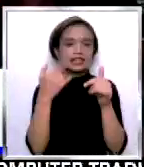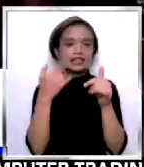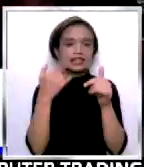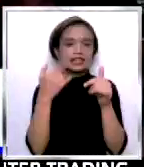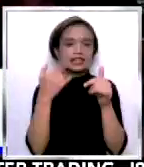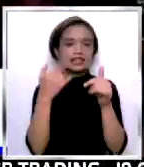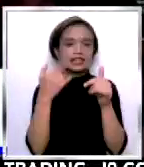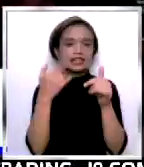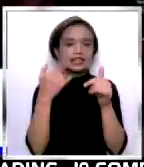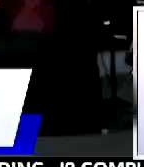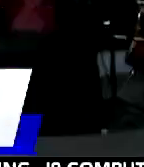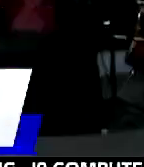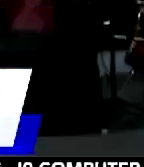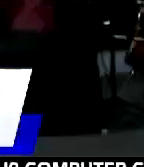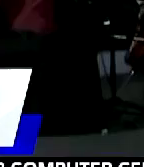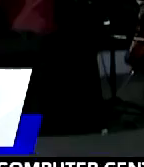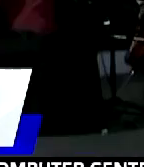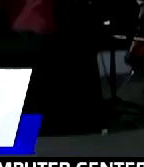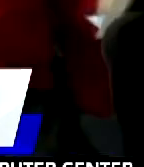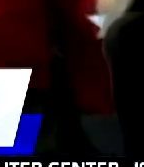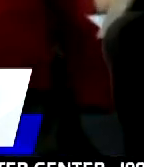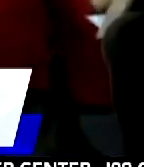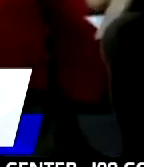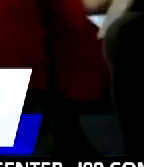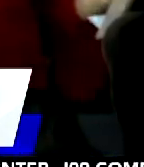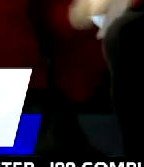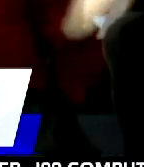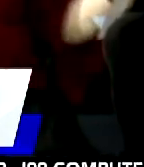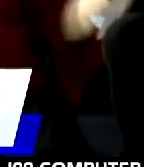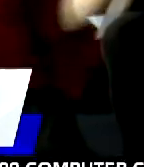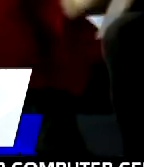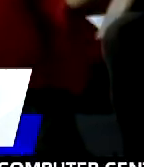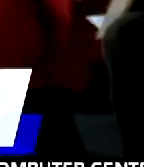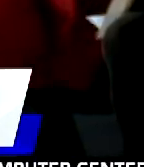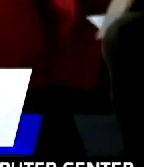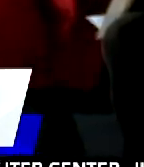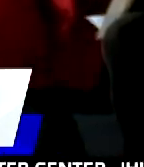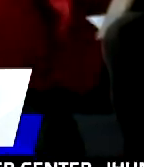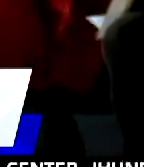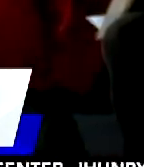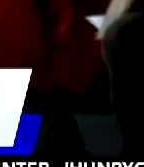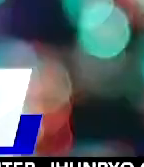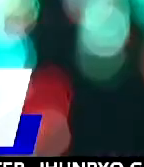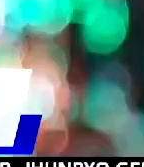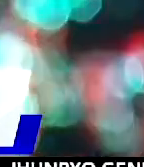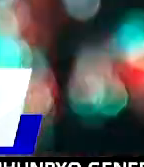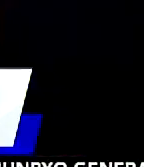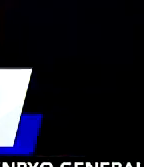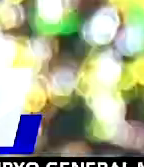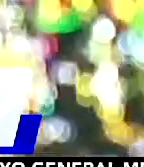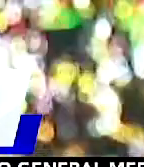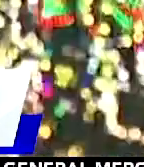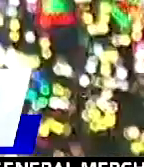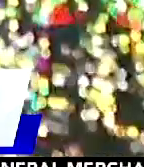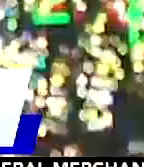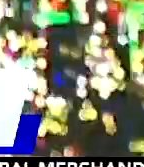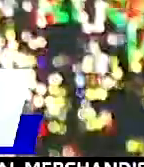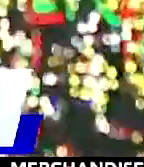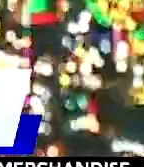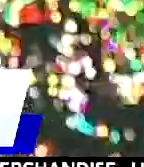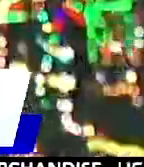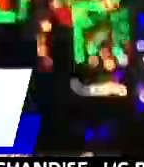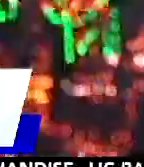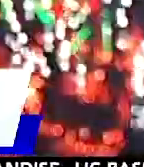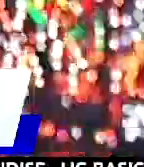Ang musical accompaniment sa light show, handog ng Manila Symphony Orchestra at iba pang performance artists. Virtual lang ang taunang light show noong